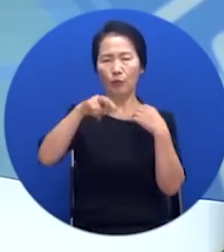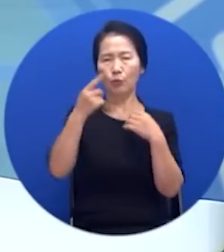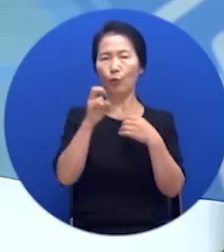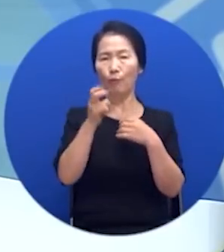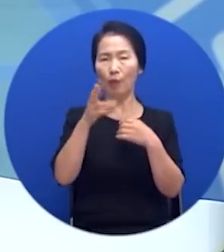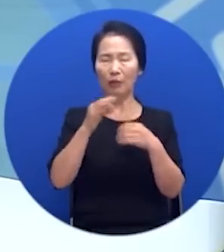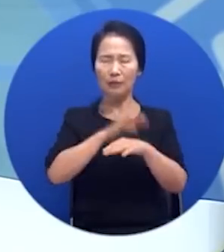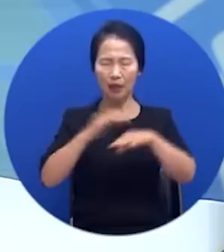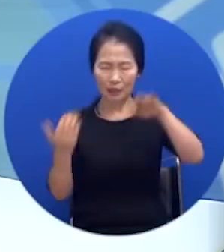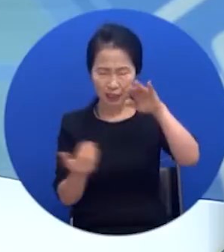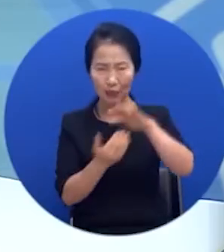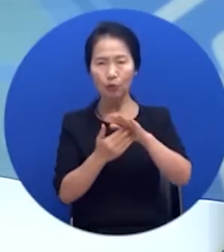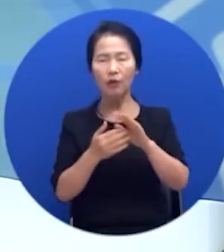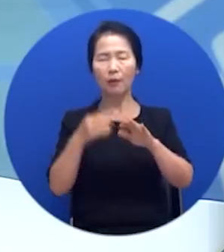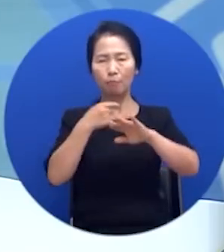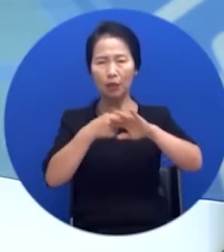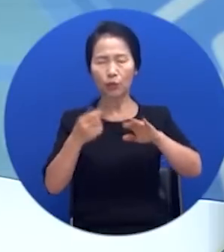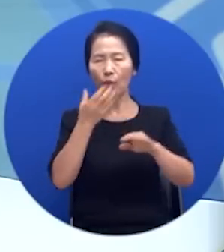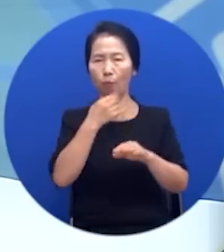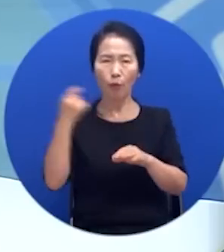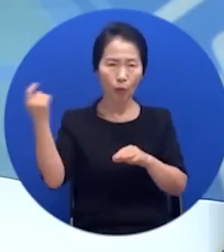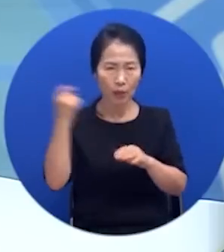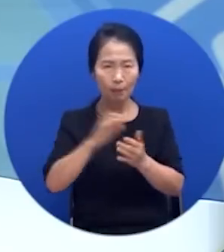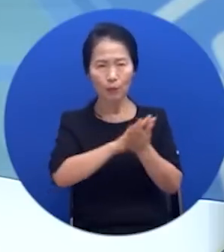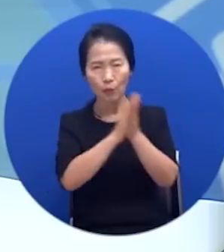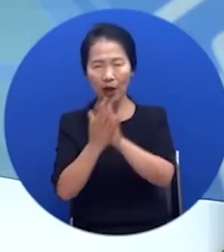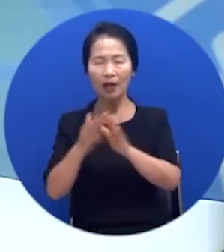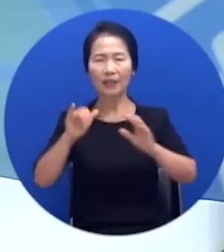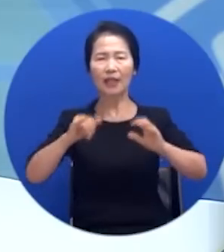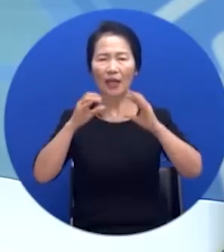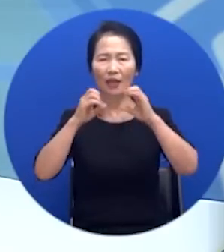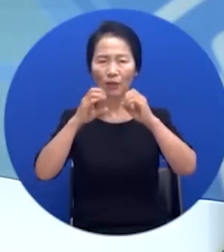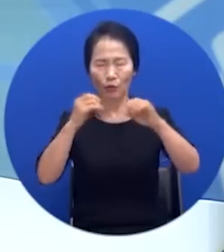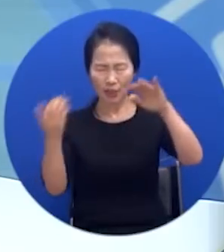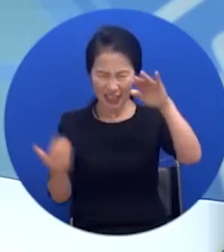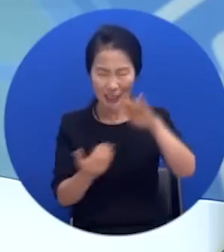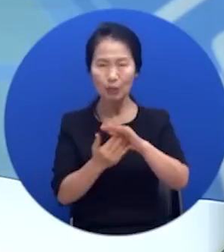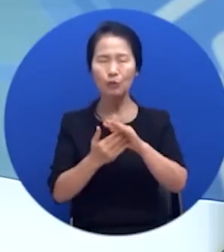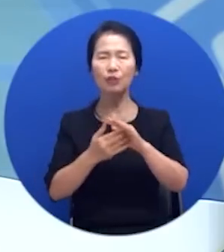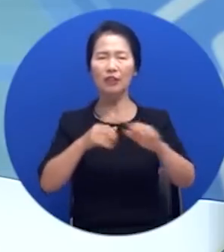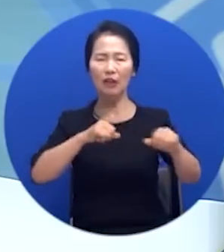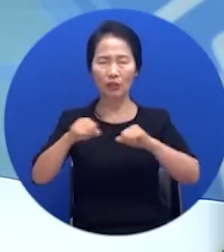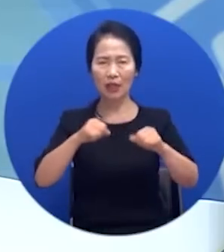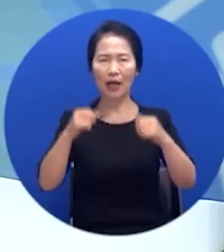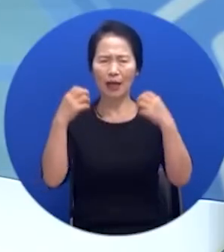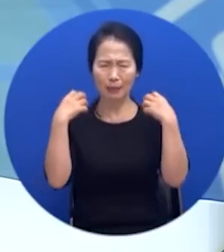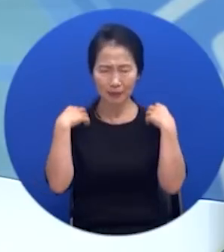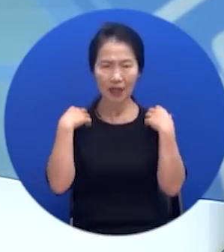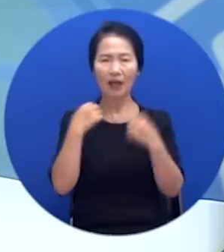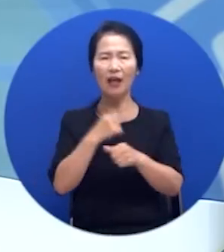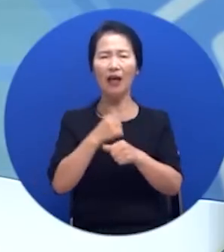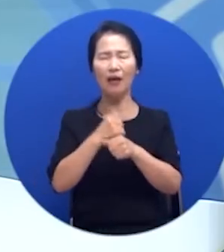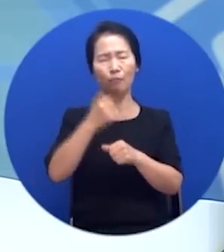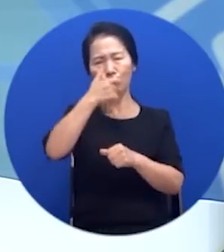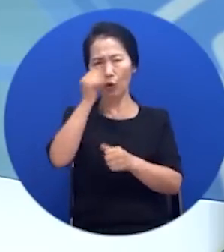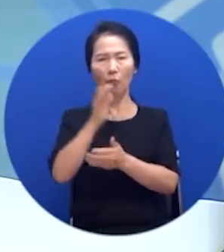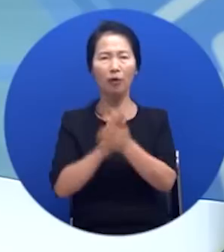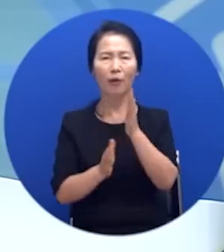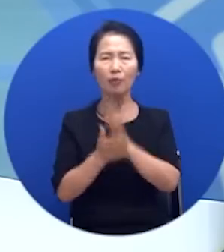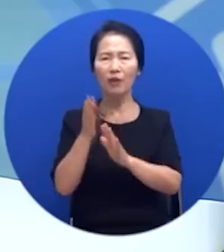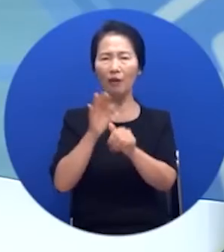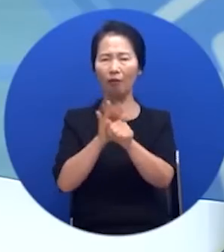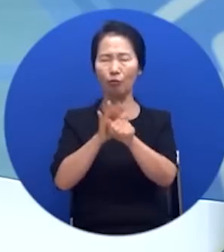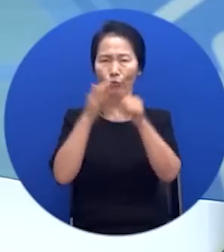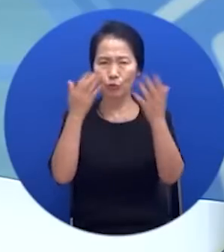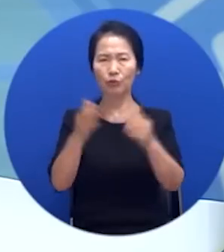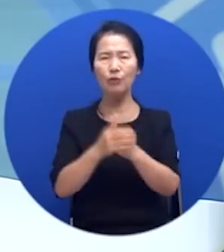민족 복음화 세계 선교를 이뤄가는 역사를 감당하는 데 부족함이 없게 하시고 그 깨달음을